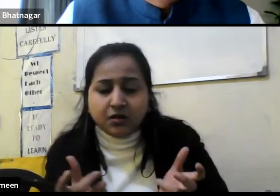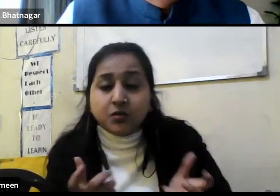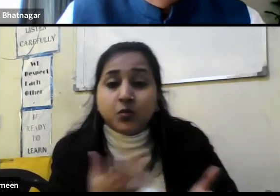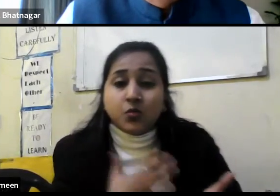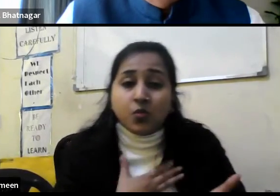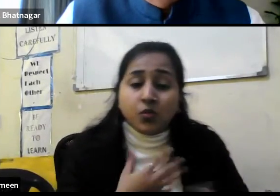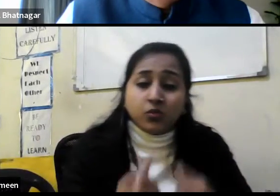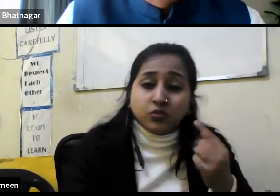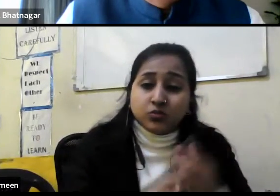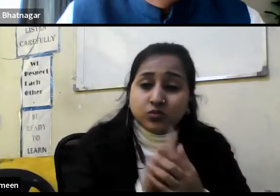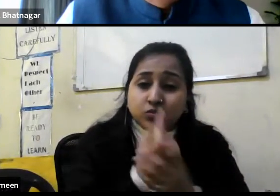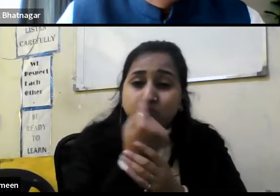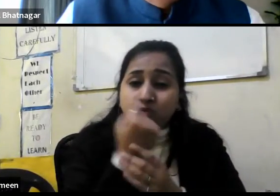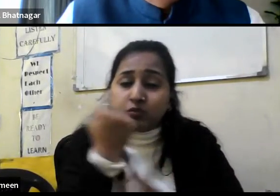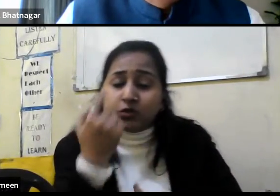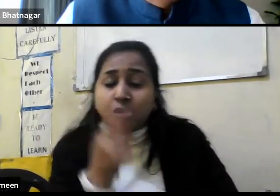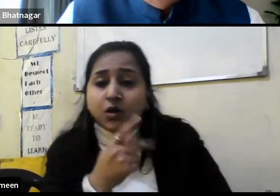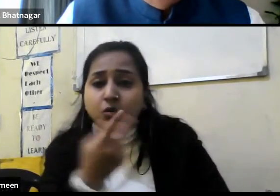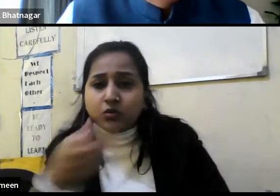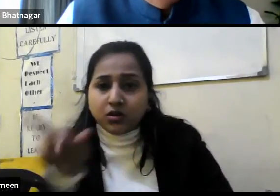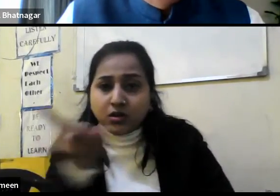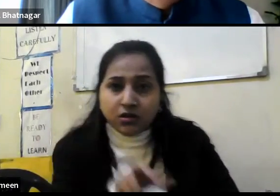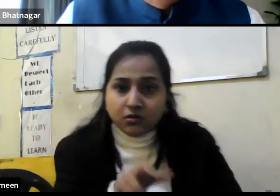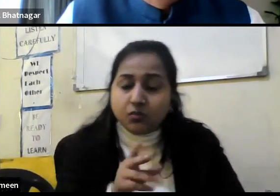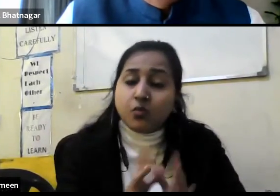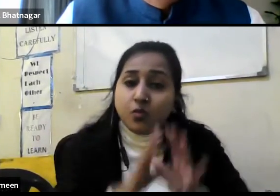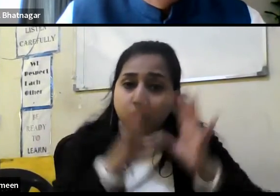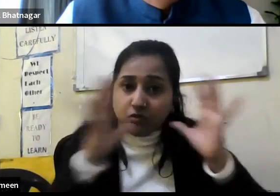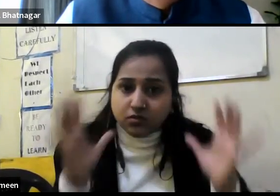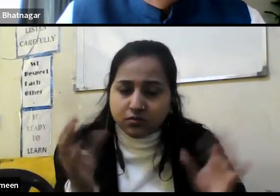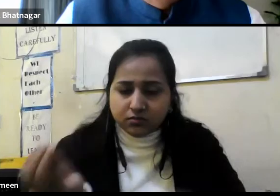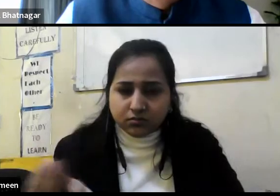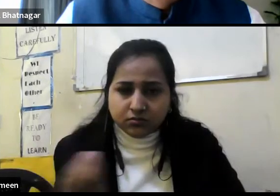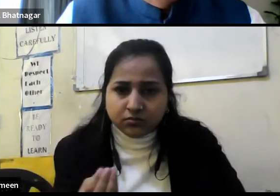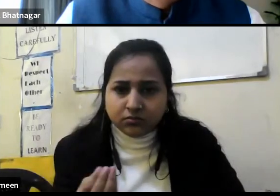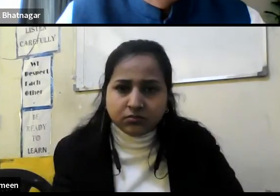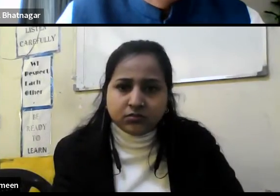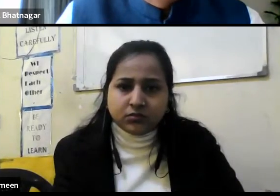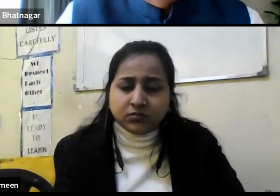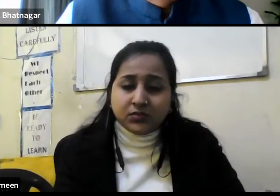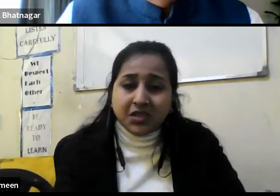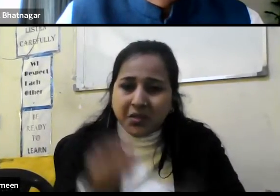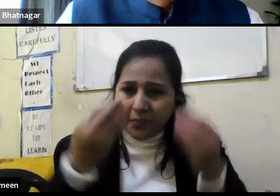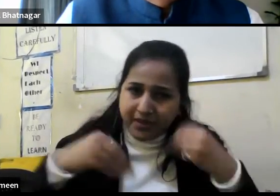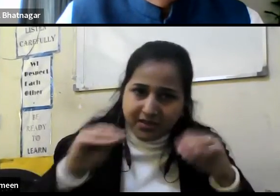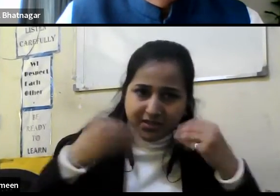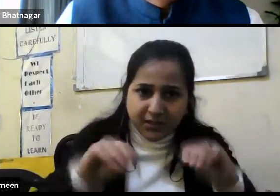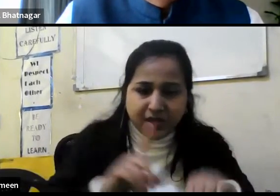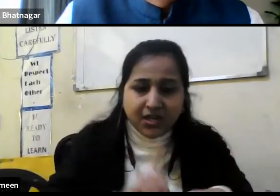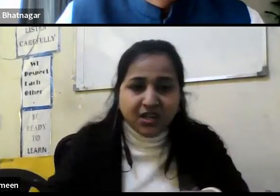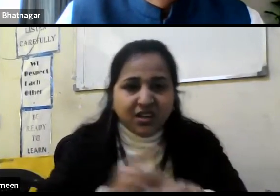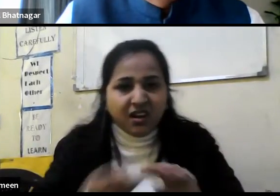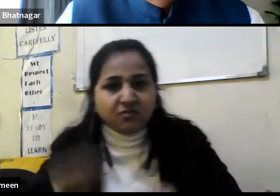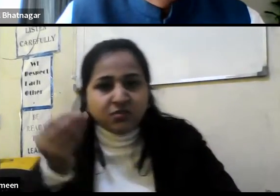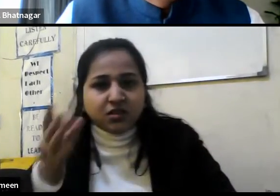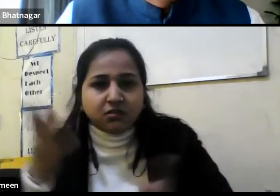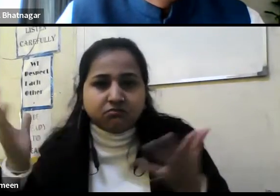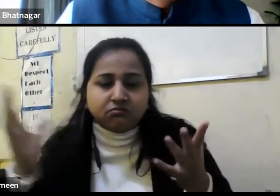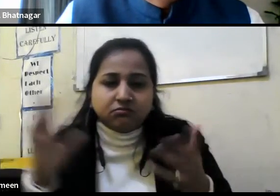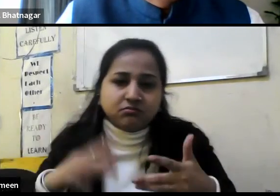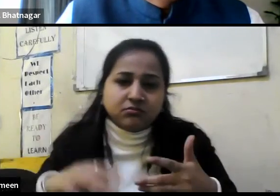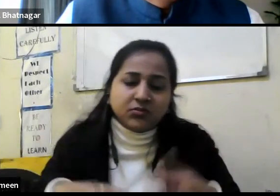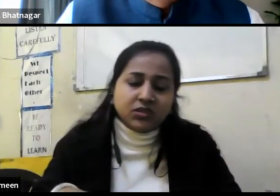एक्चुअली उसका रिटर्न बहुत ज्यादा आता है। हम लोग कई बार कहते हैं भाई हम ये बेचने में लगाएंगे इतना टाइम तो रिटर्न मिलेगा, रिटर्न ऑन